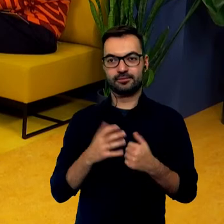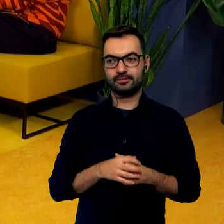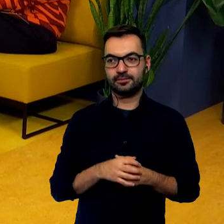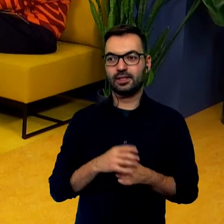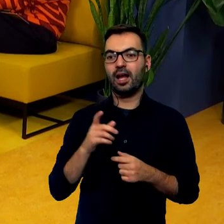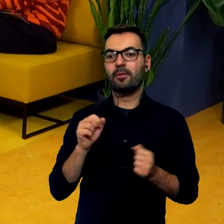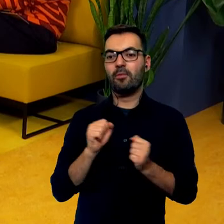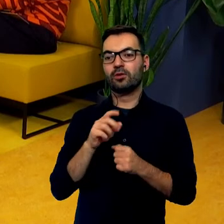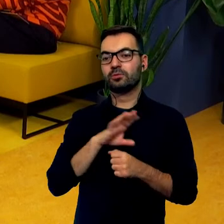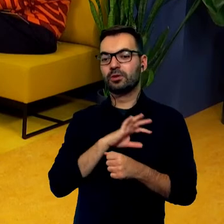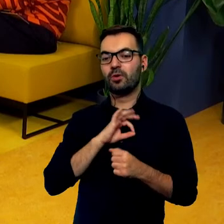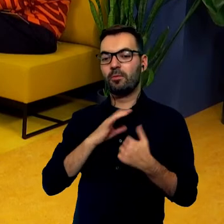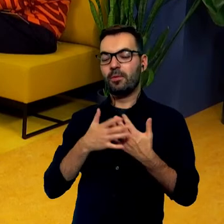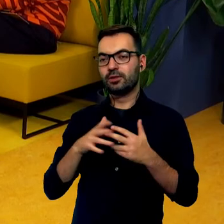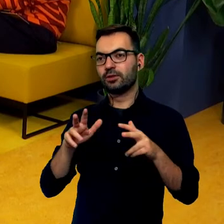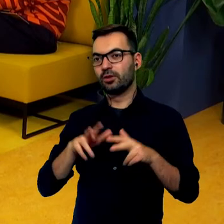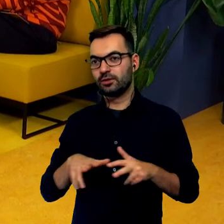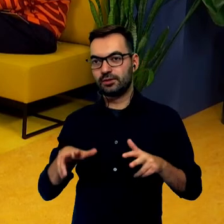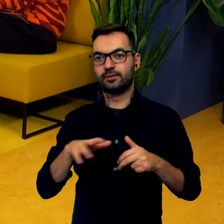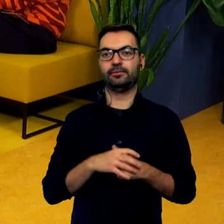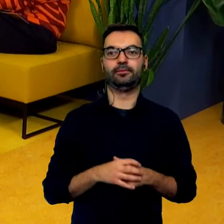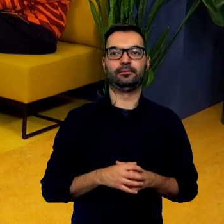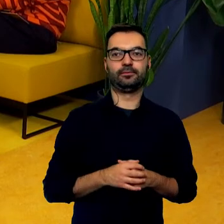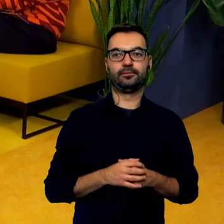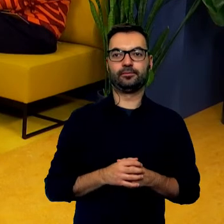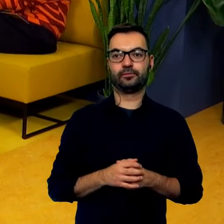swoich bliskich.